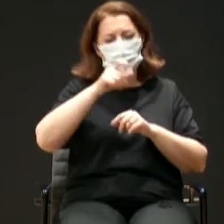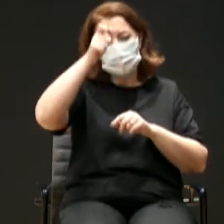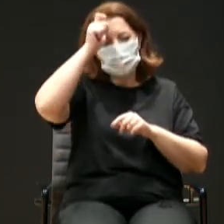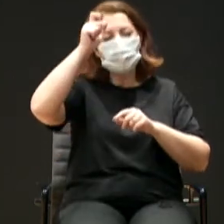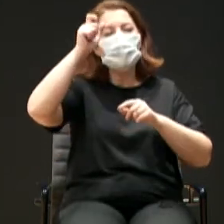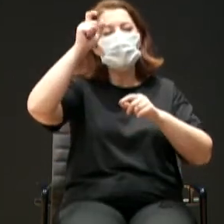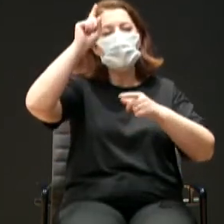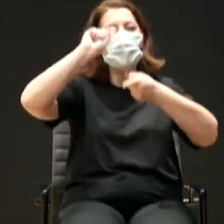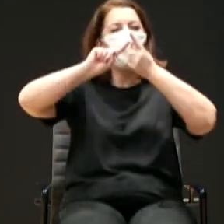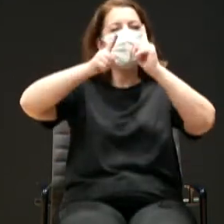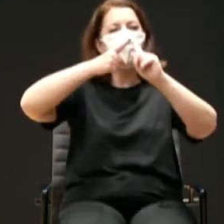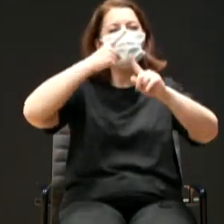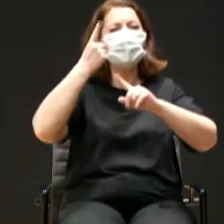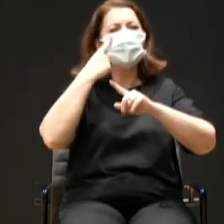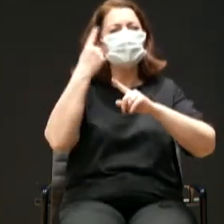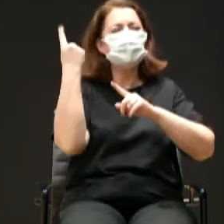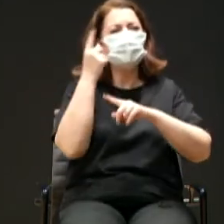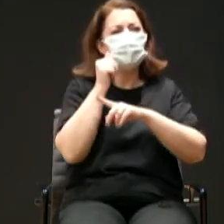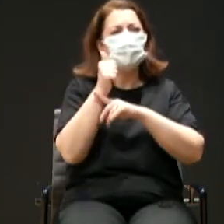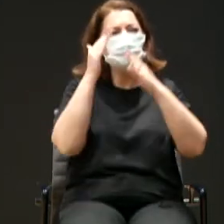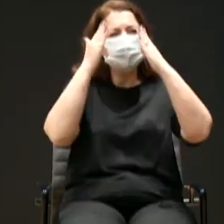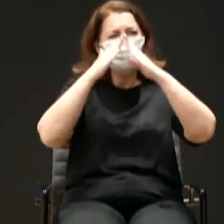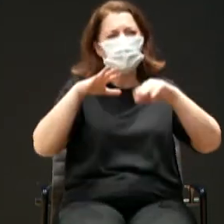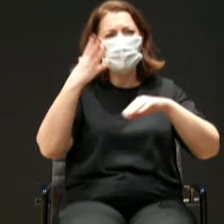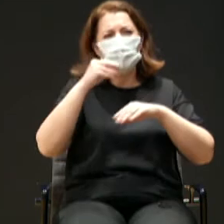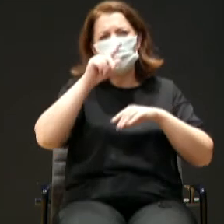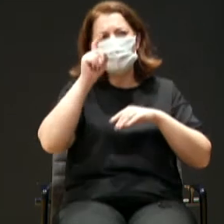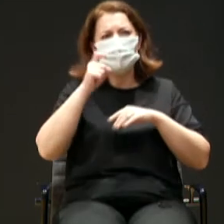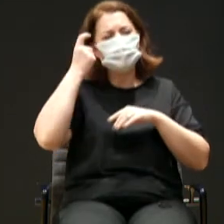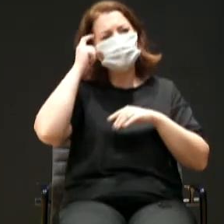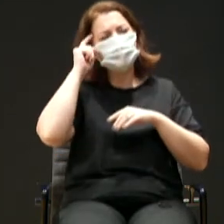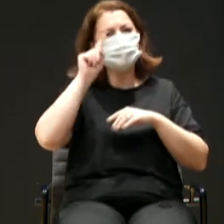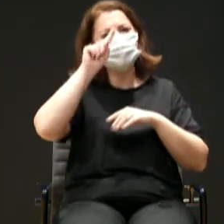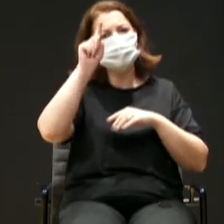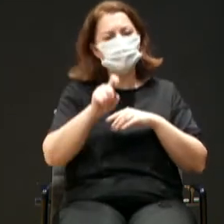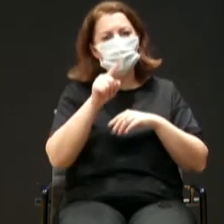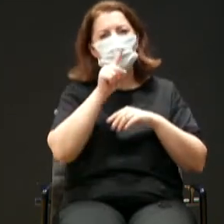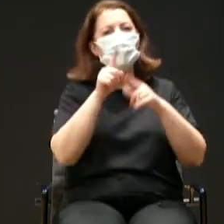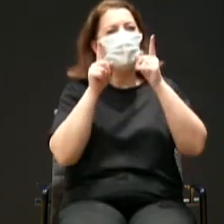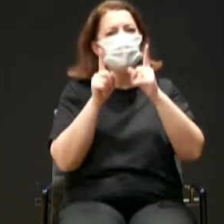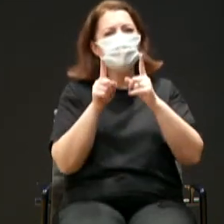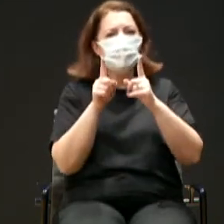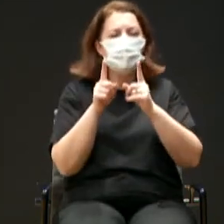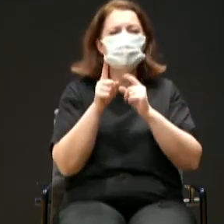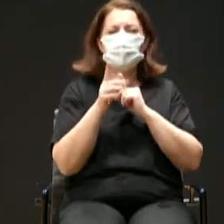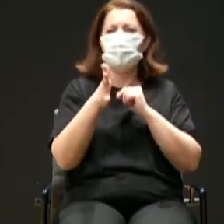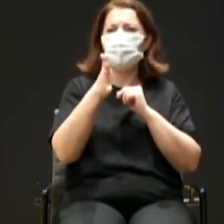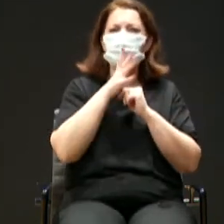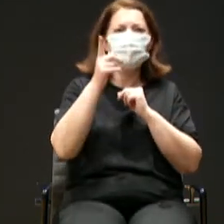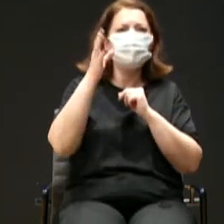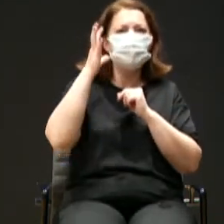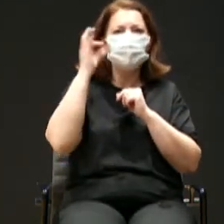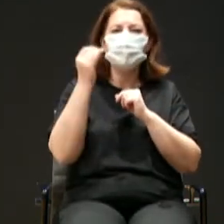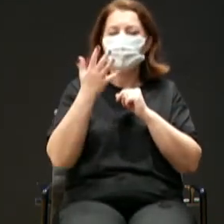günün birinde çökmeye yüz tutar mı diye bu sorunun cevabını almak için dönemin ünlü alimi ve süt